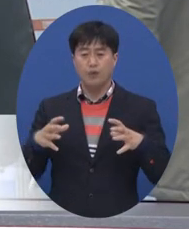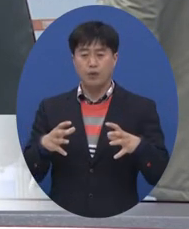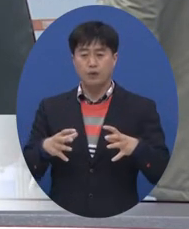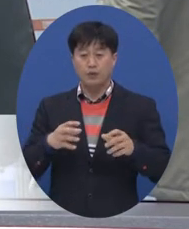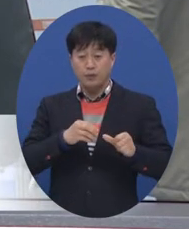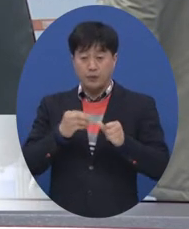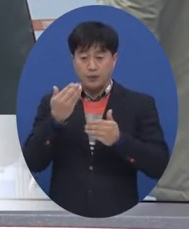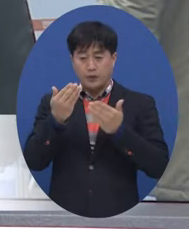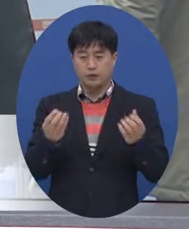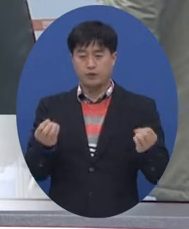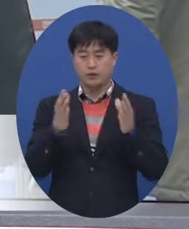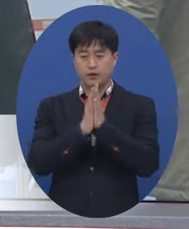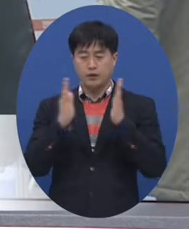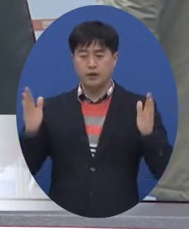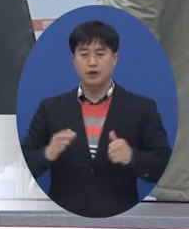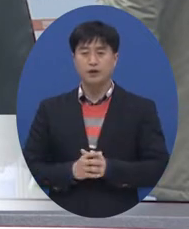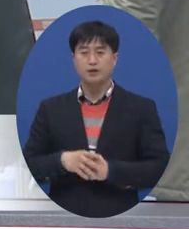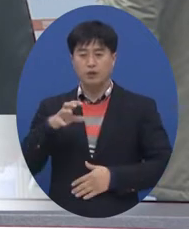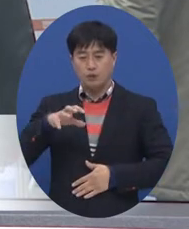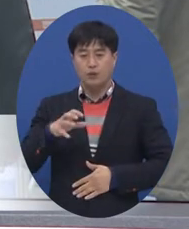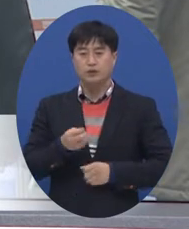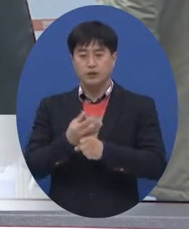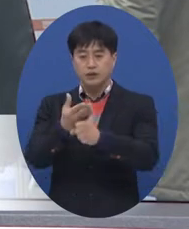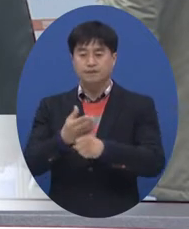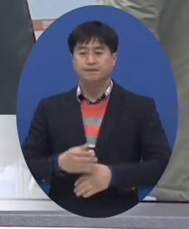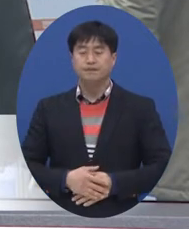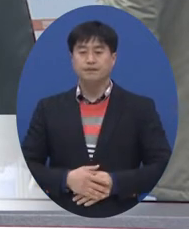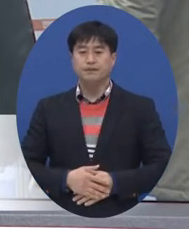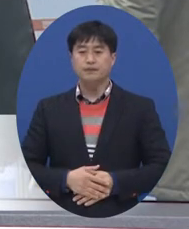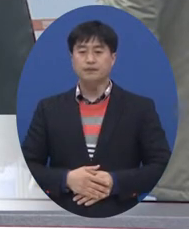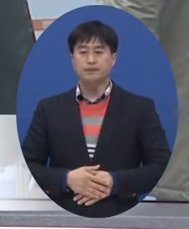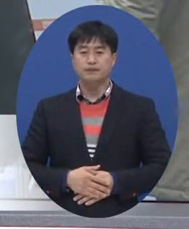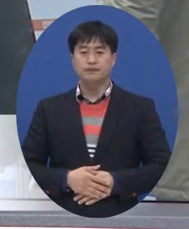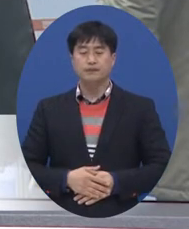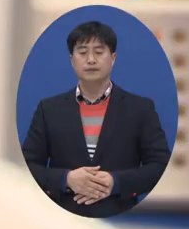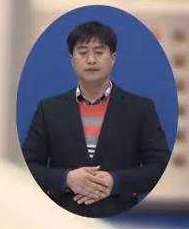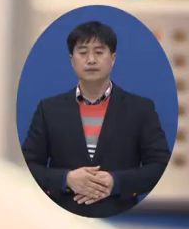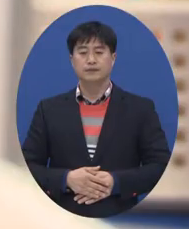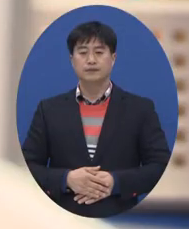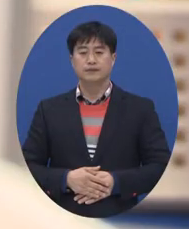채용 박람회를 열었습니다. 그 현장 구영수 기자가 취재했습니다.